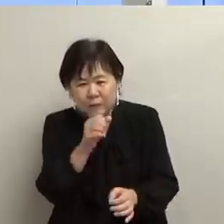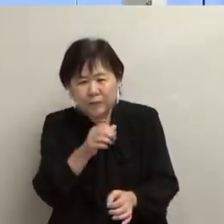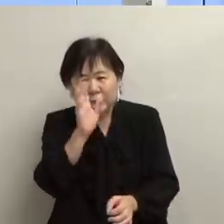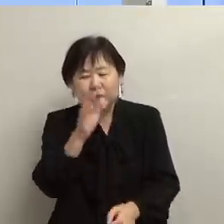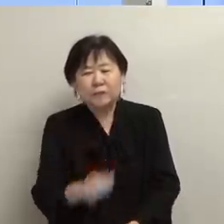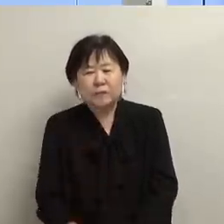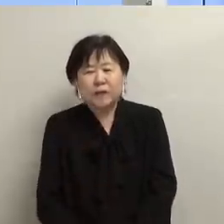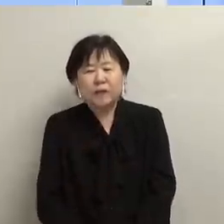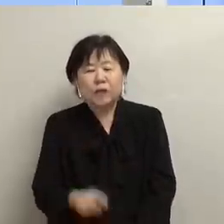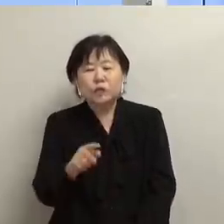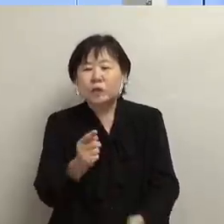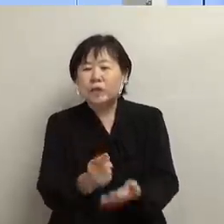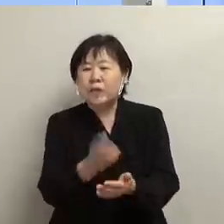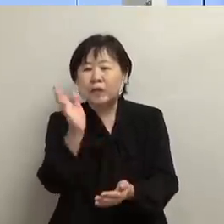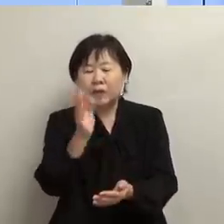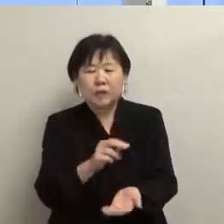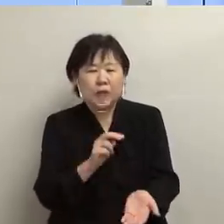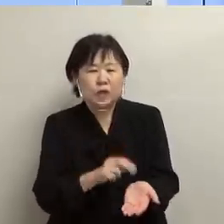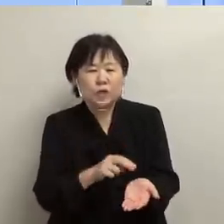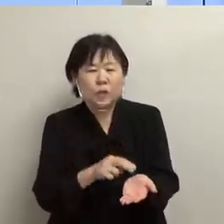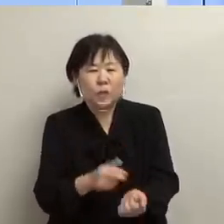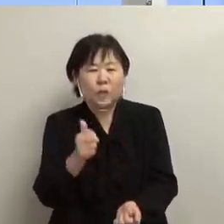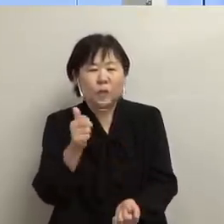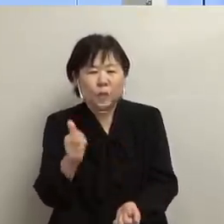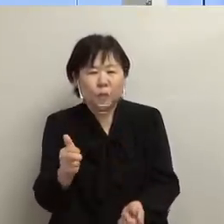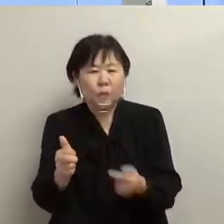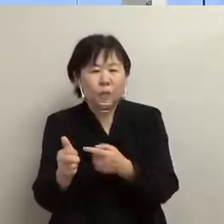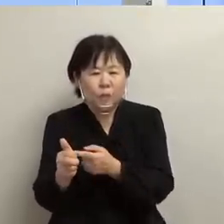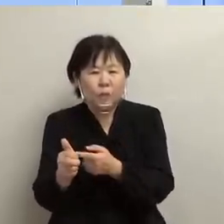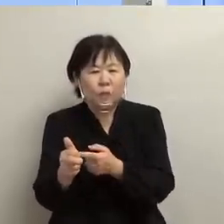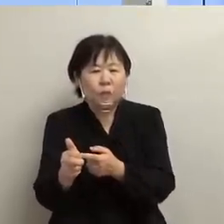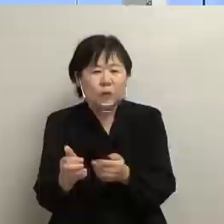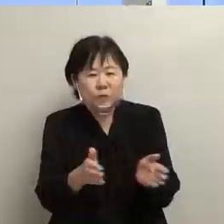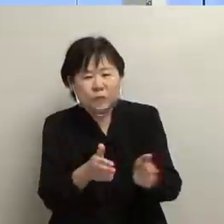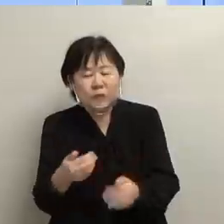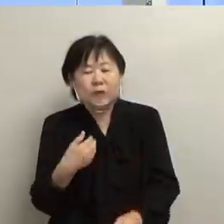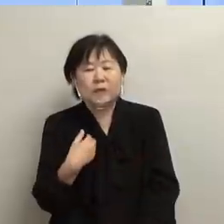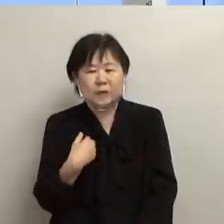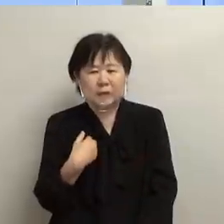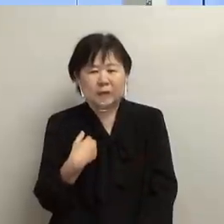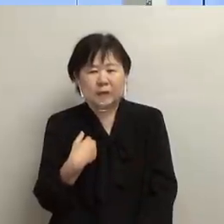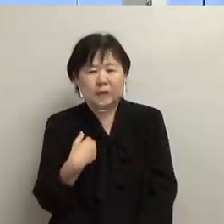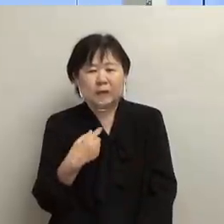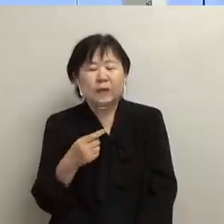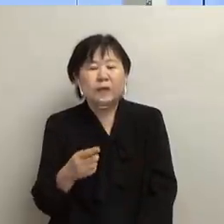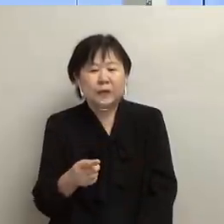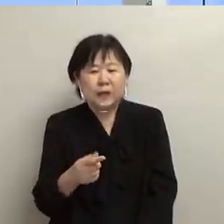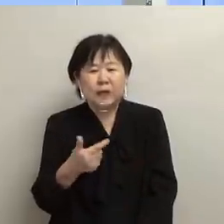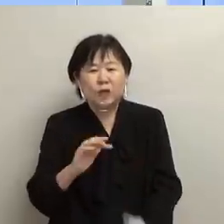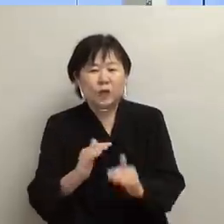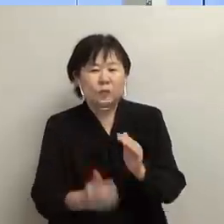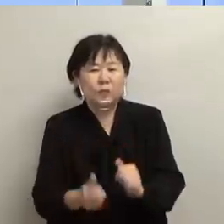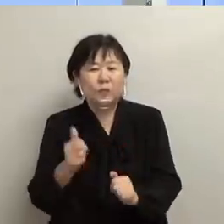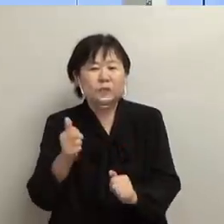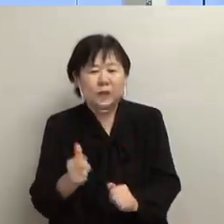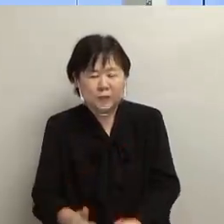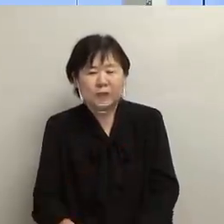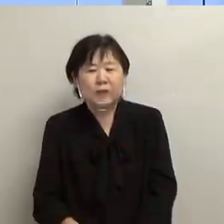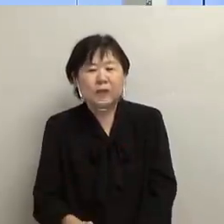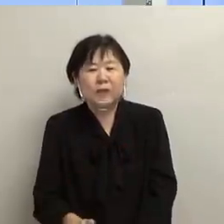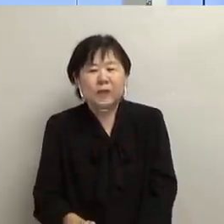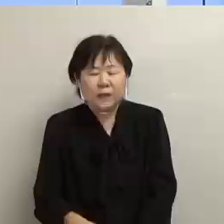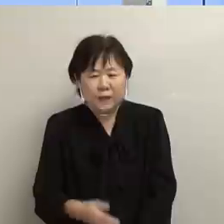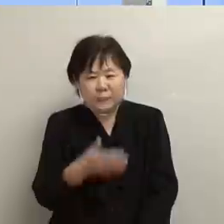人材も確保しなければいけないとこれはですね武藤さんはじめ健康福祉部の人たちが相当丁寧に相談をして470まで